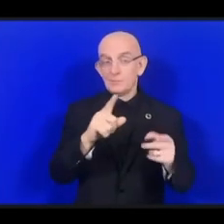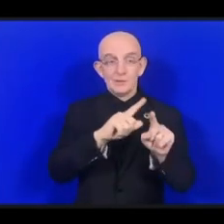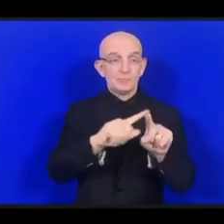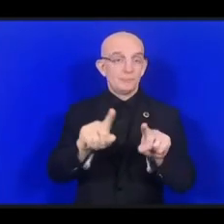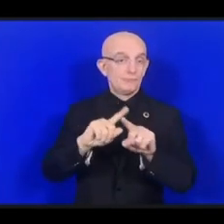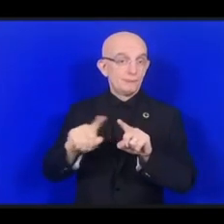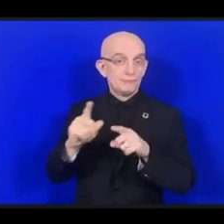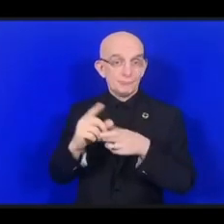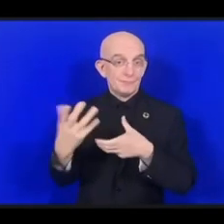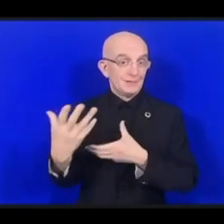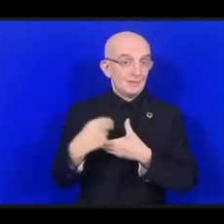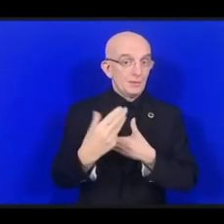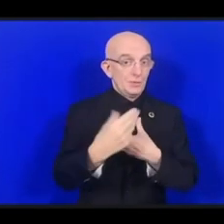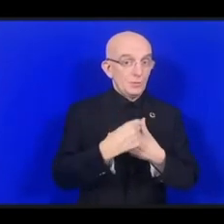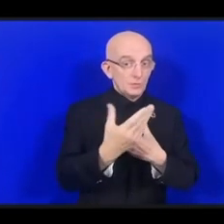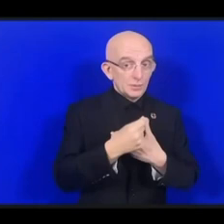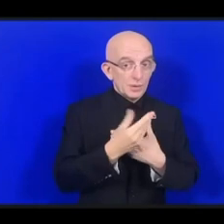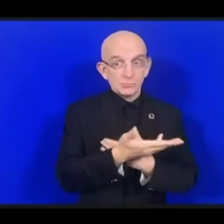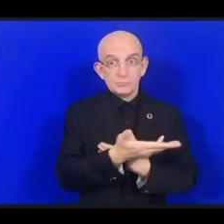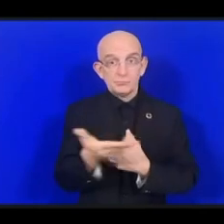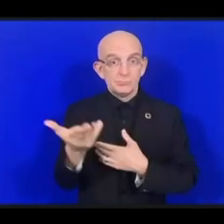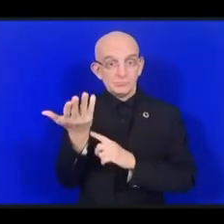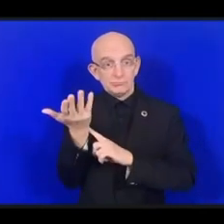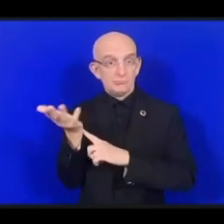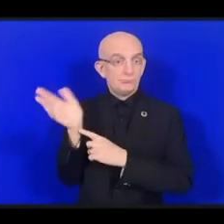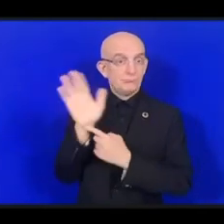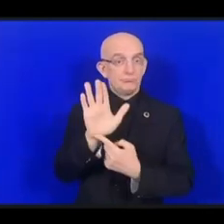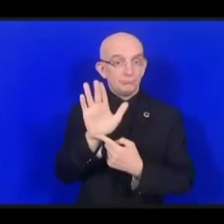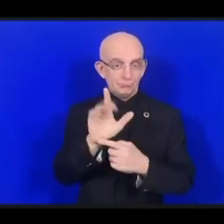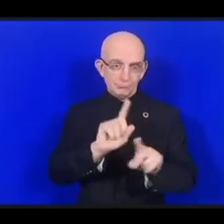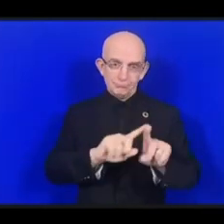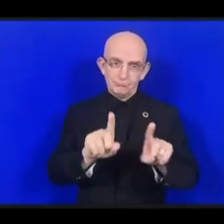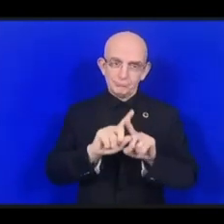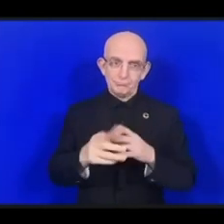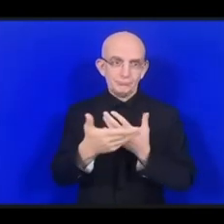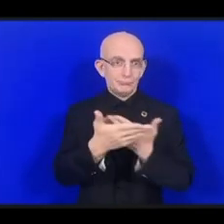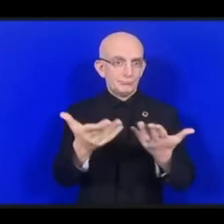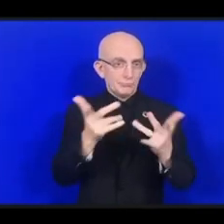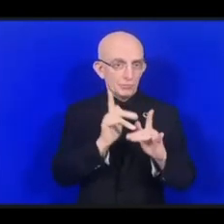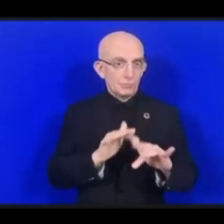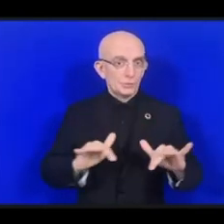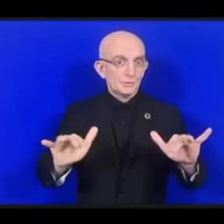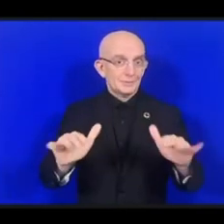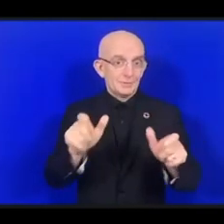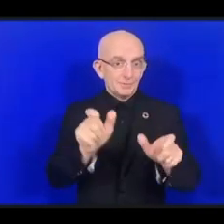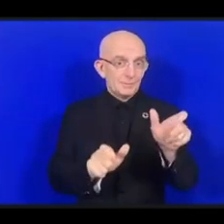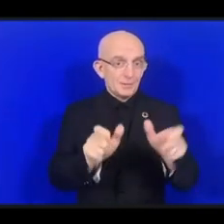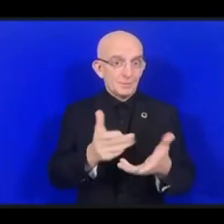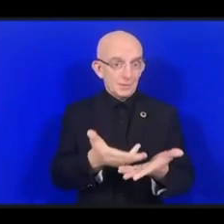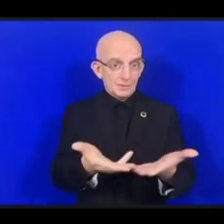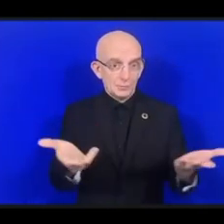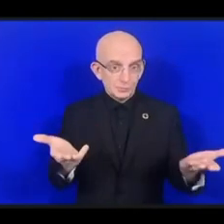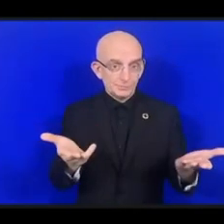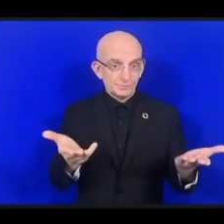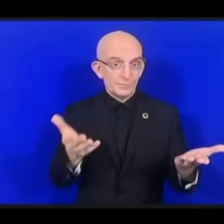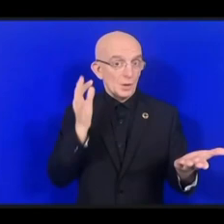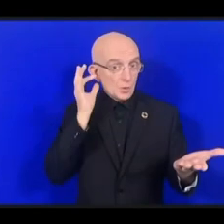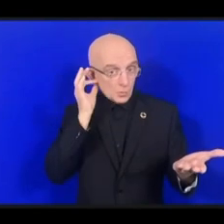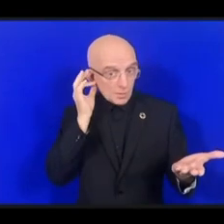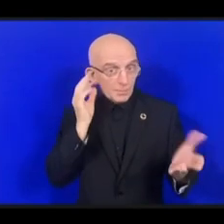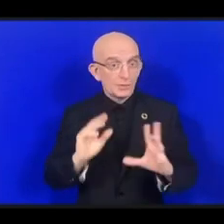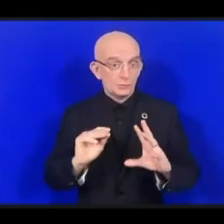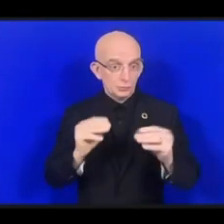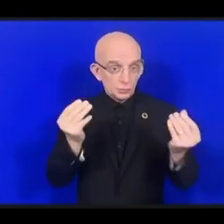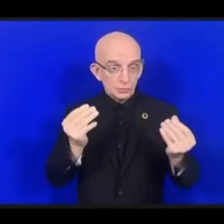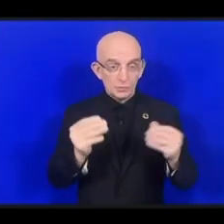représentant une communauté diverse des femmes des jeunes plus de 160 initiative nationale régionale et de jeunesse du